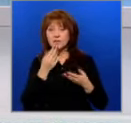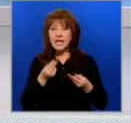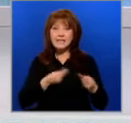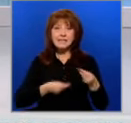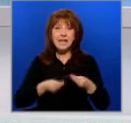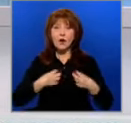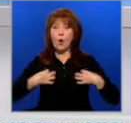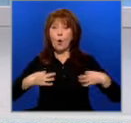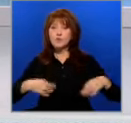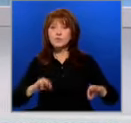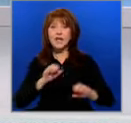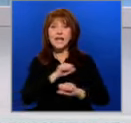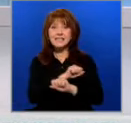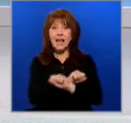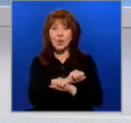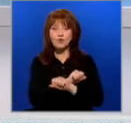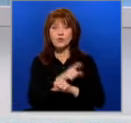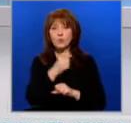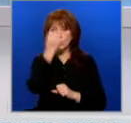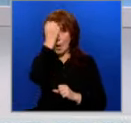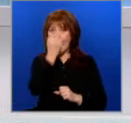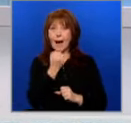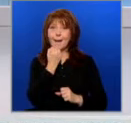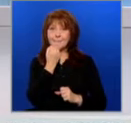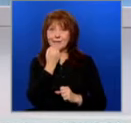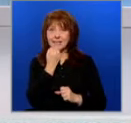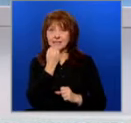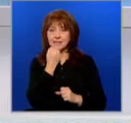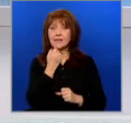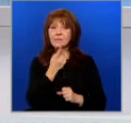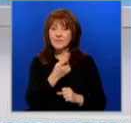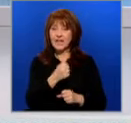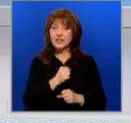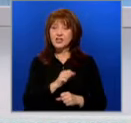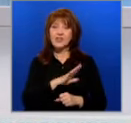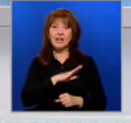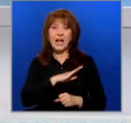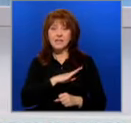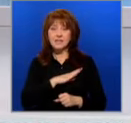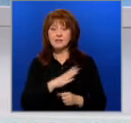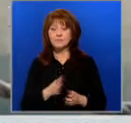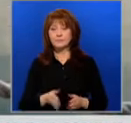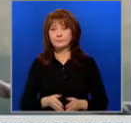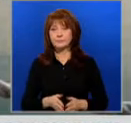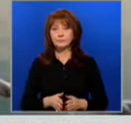за освобождаване на заложниците, които Хамас държи в плен в Газа, както и за обявяване на хуманитарна